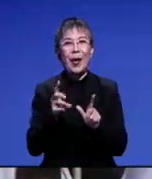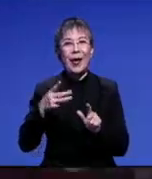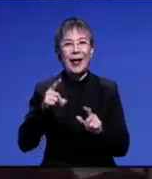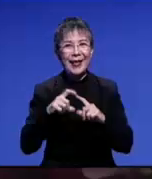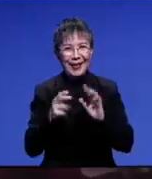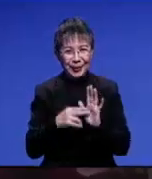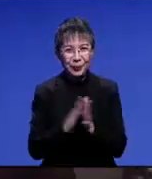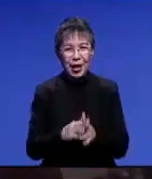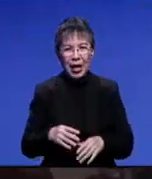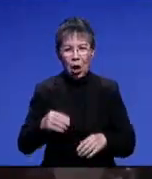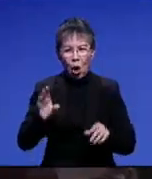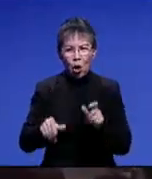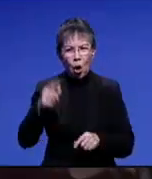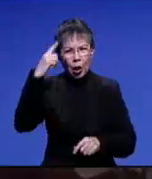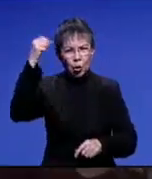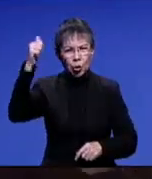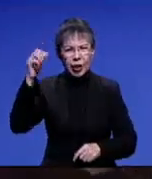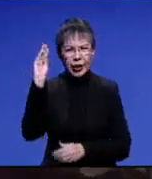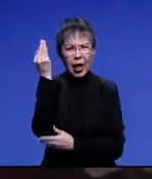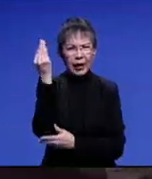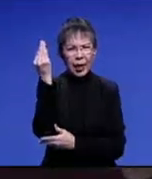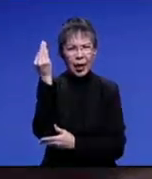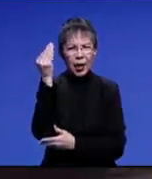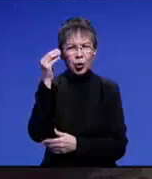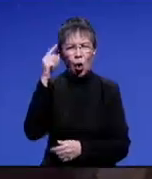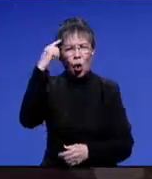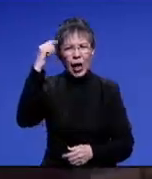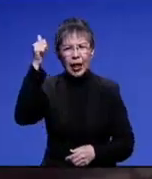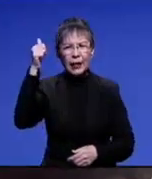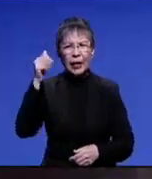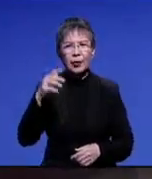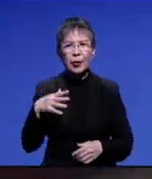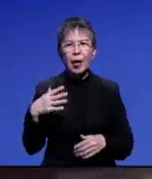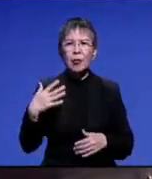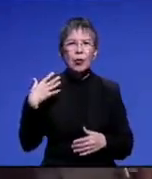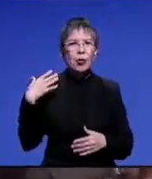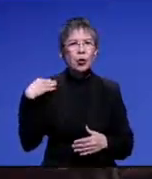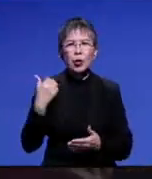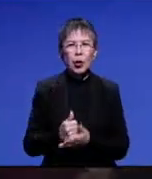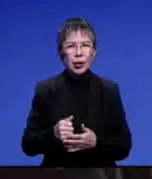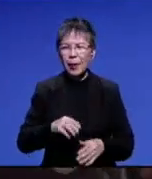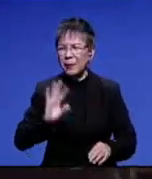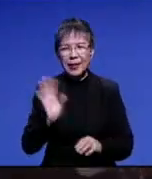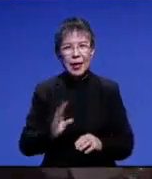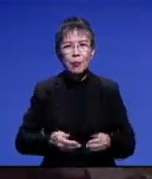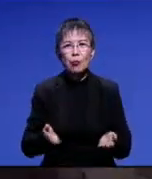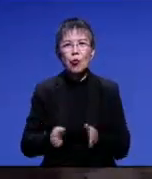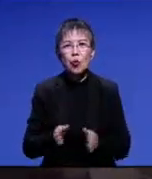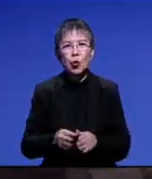Elit di Jakarta itu elit yang tidak mampu mengurus negara ini.